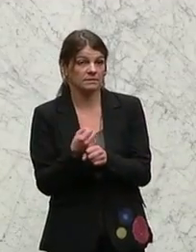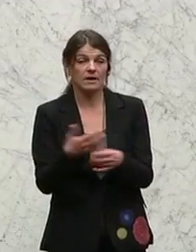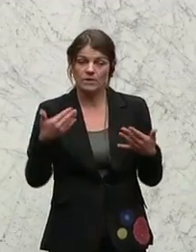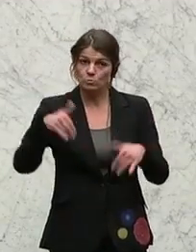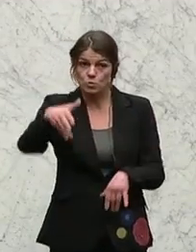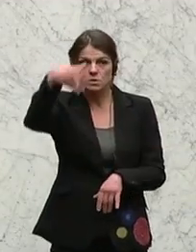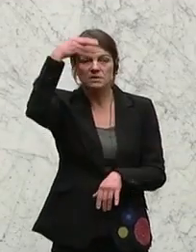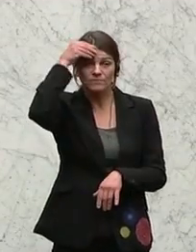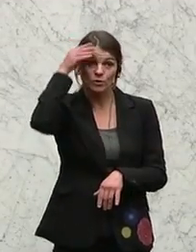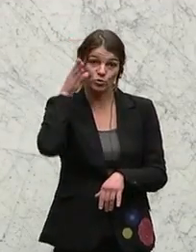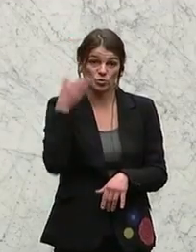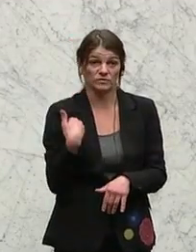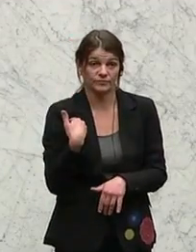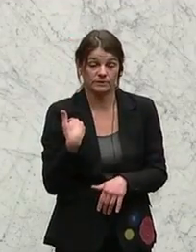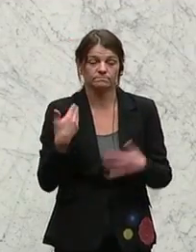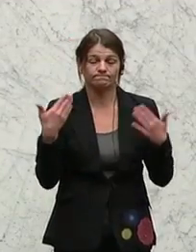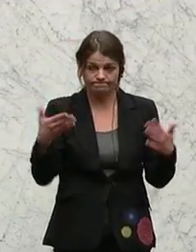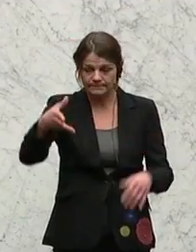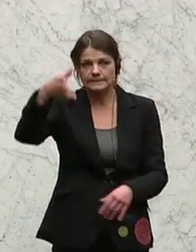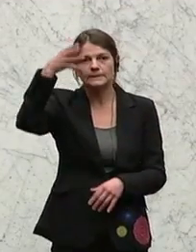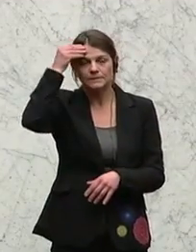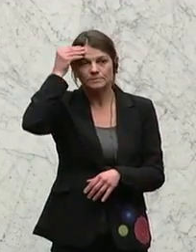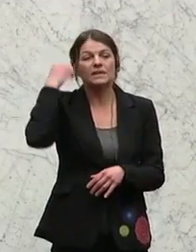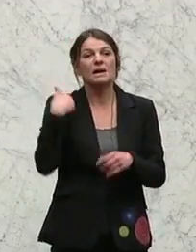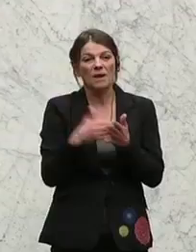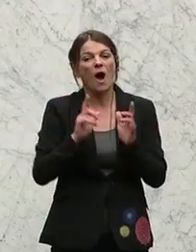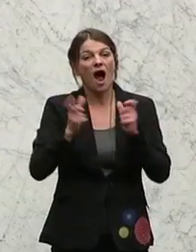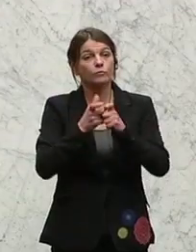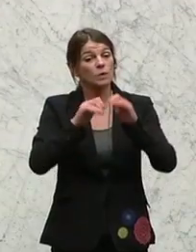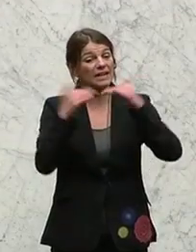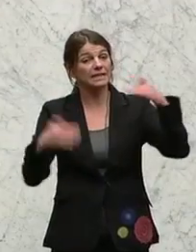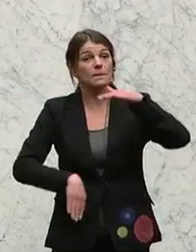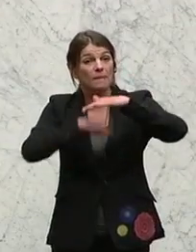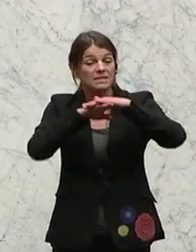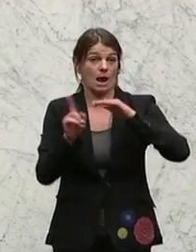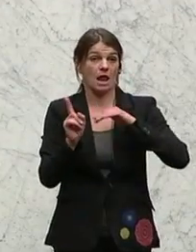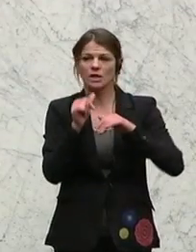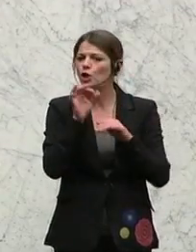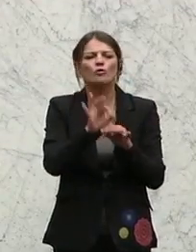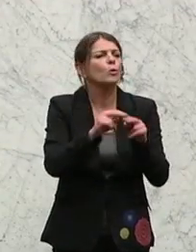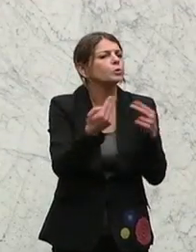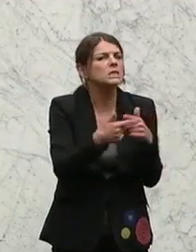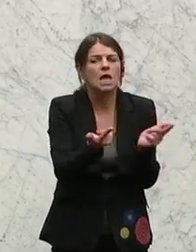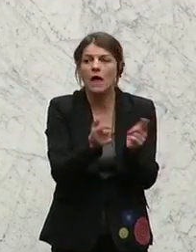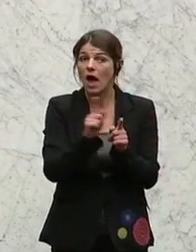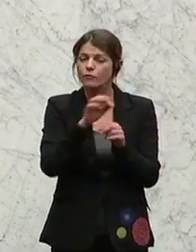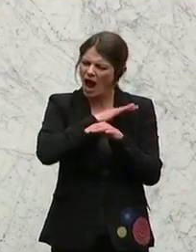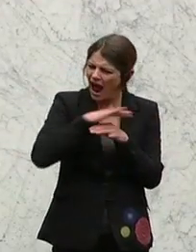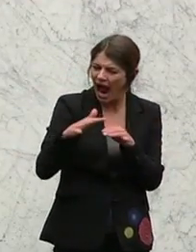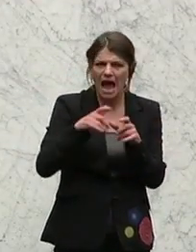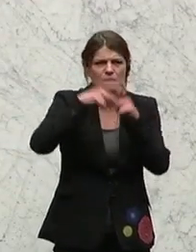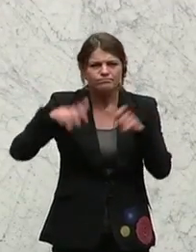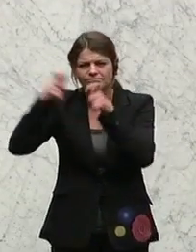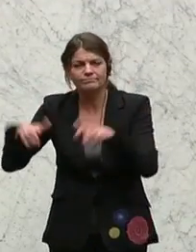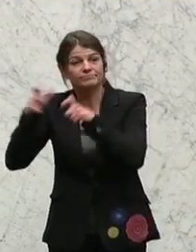Lehre ist, wir brauchen Haftungsobergrenzen, nicht nur für die Bundesländer, sondern selbstverständlich für alle